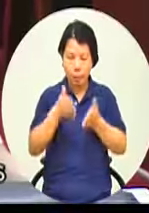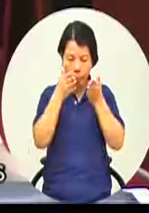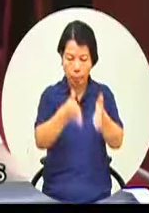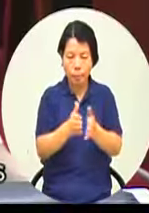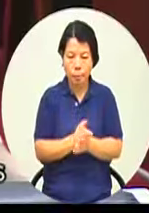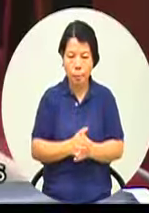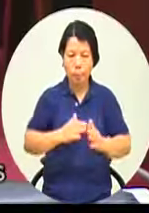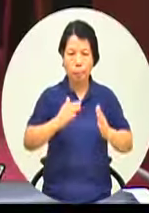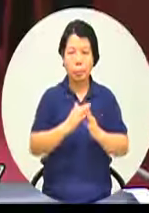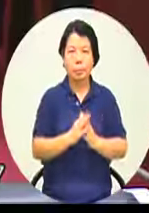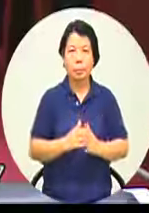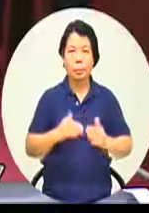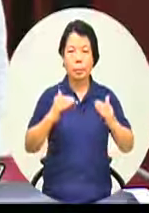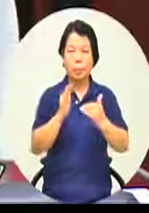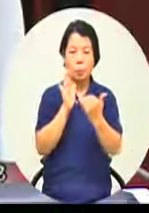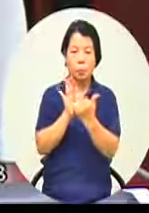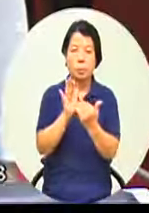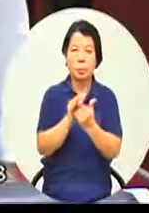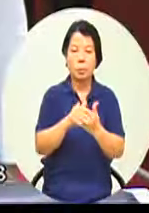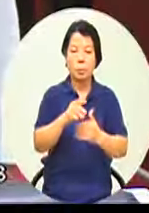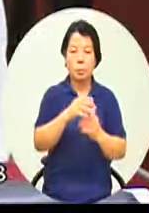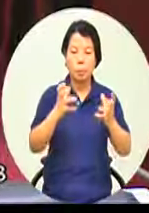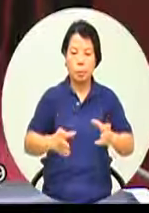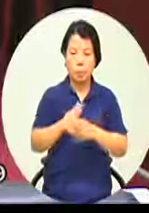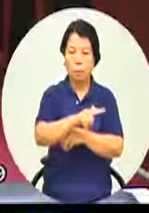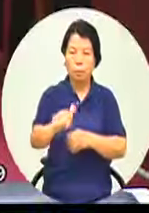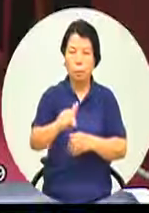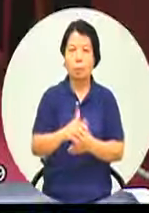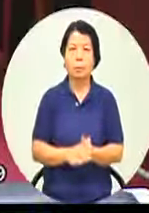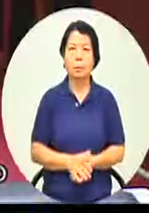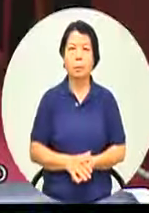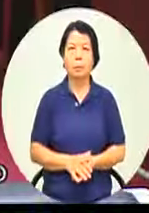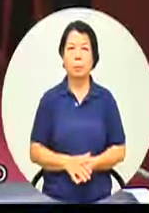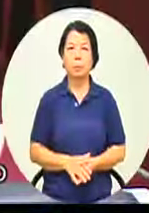的防灾设备。好，我们看下一张，